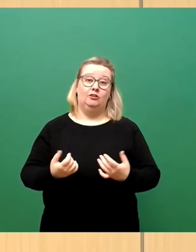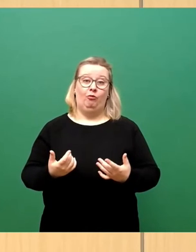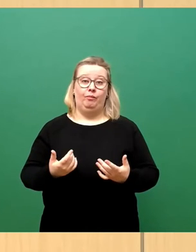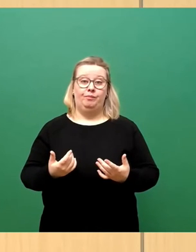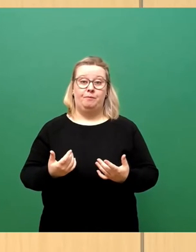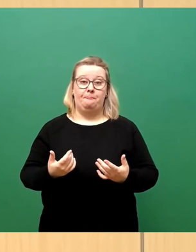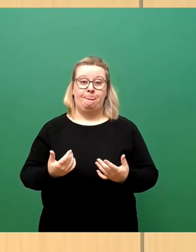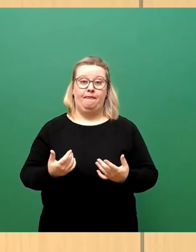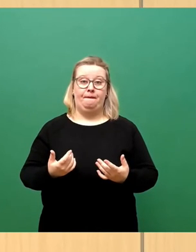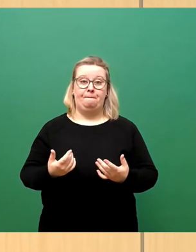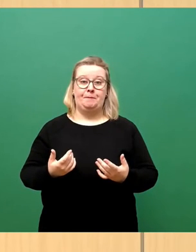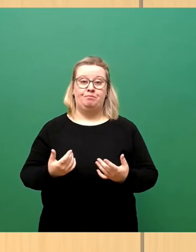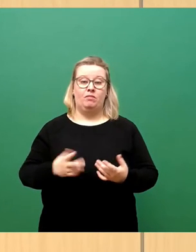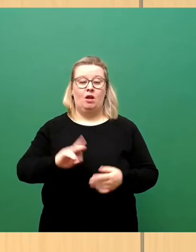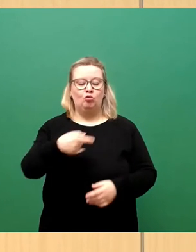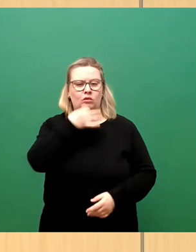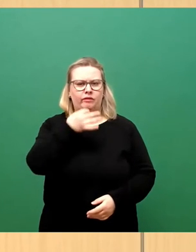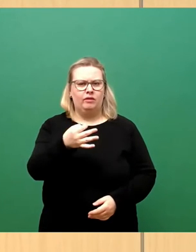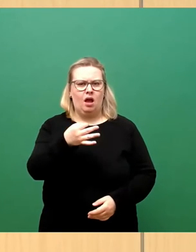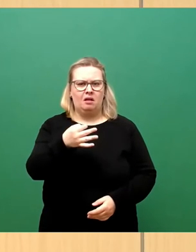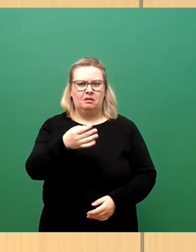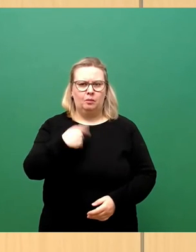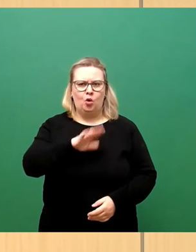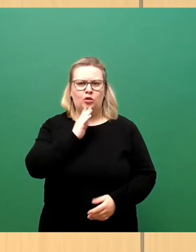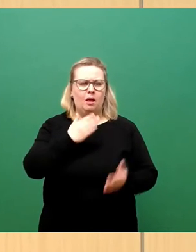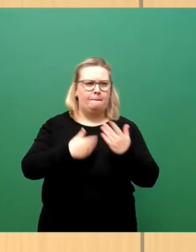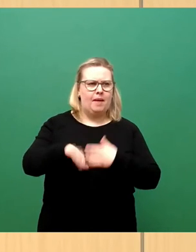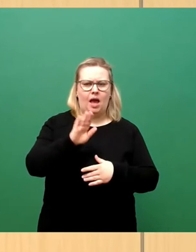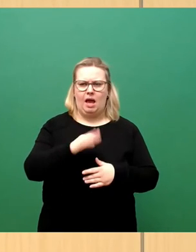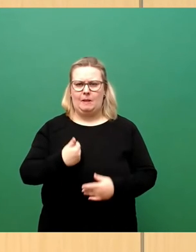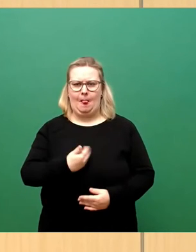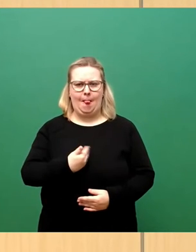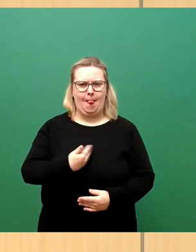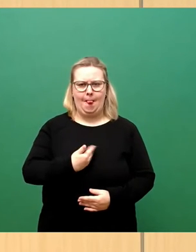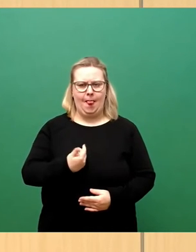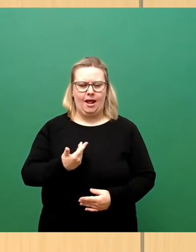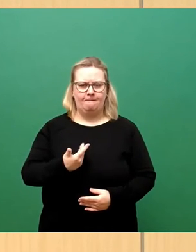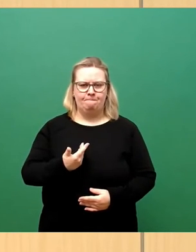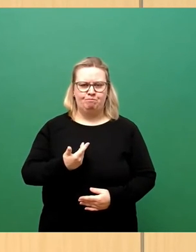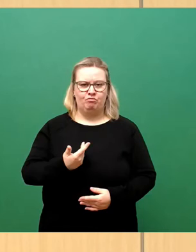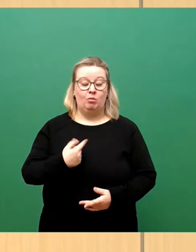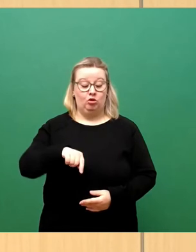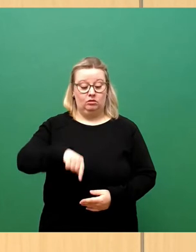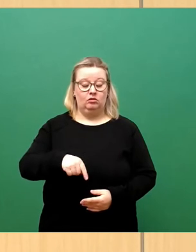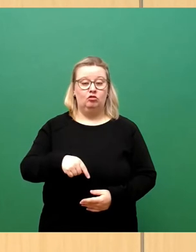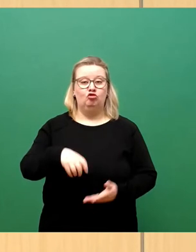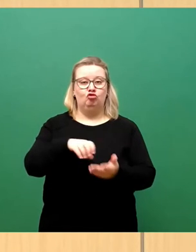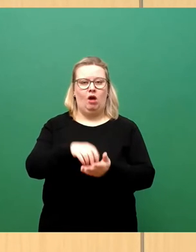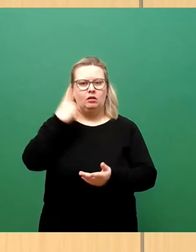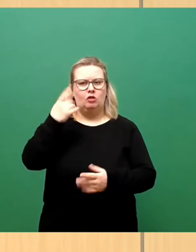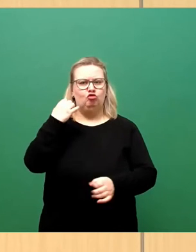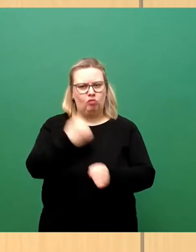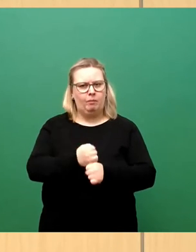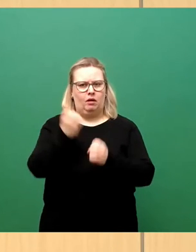Das nächste, die Frage der unsicheren Mehrheiten. Es hat in diesem Stadtrat immer eindeutige Mehrheiten gegeben